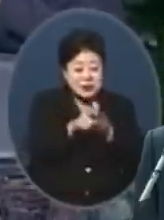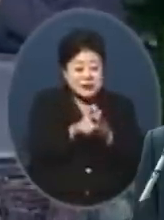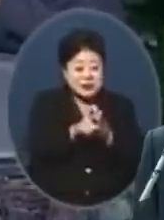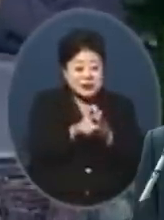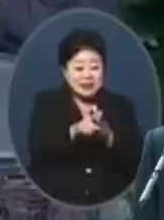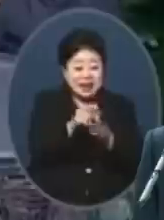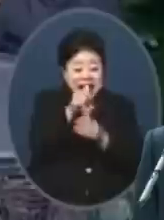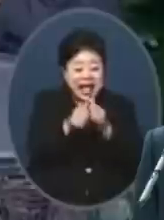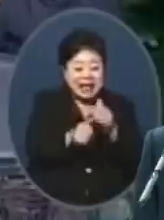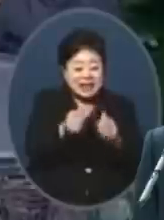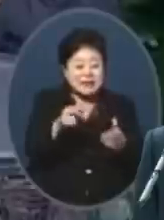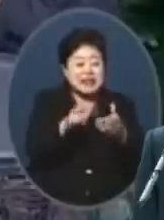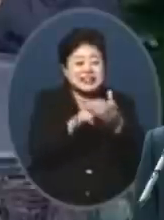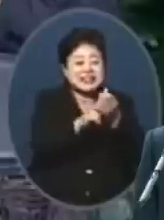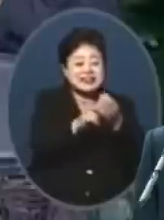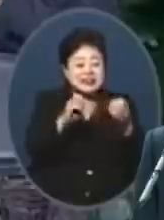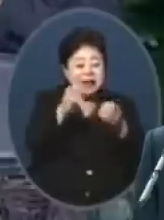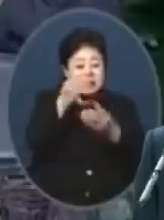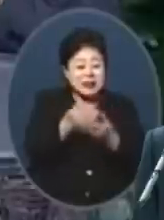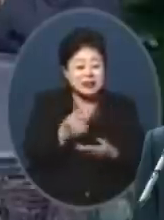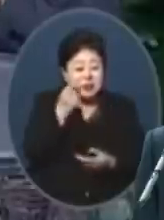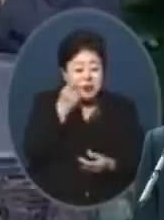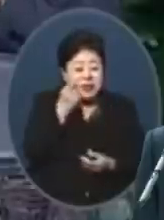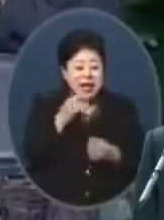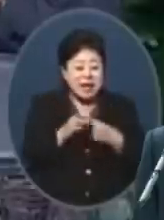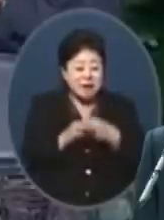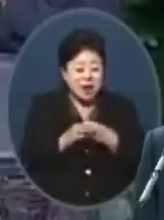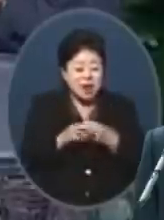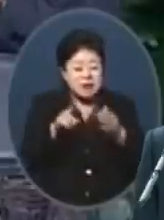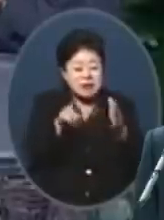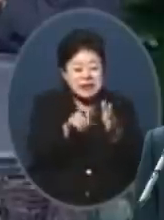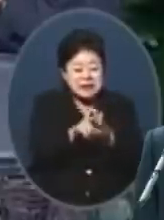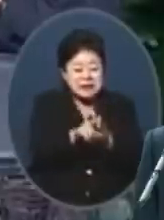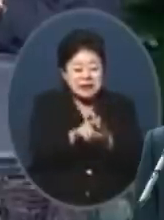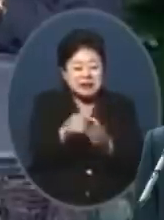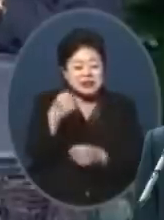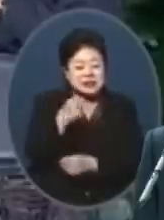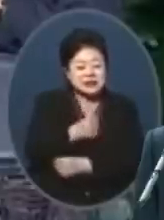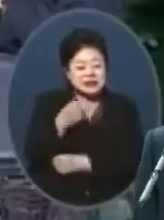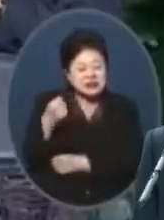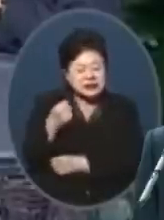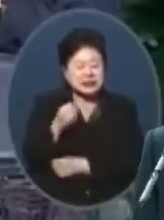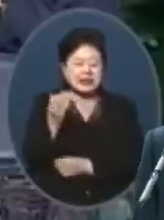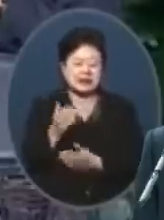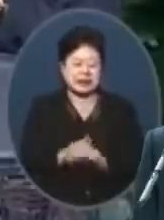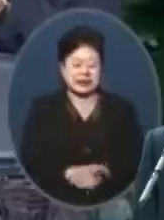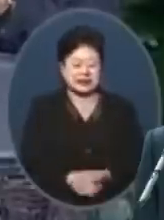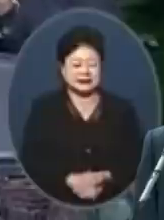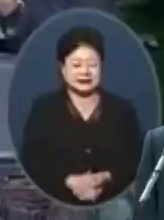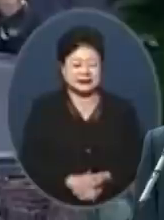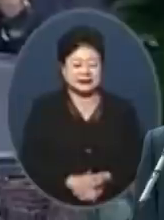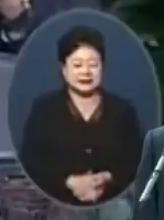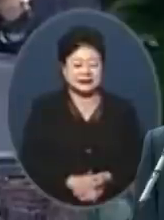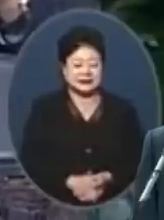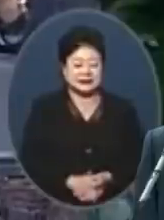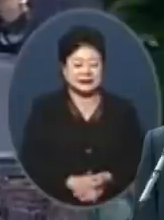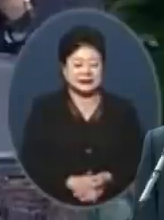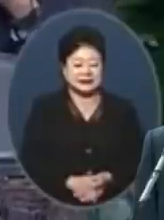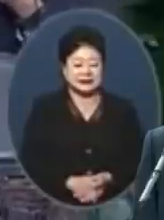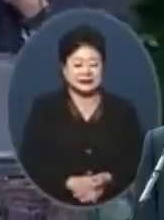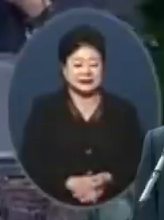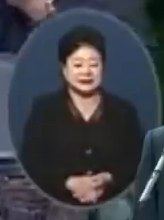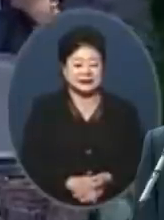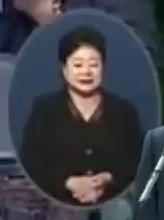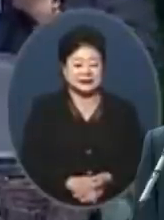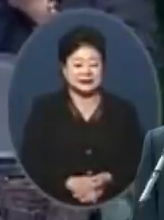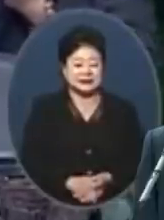믿으면서 하나님의 기적적인 응답을 받지 못하면 믿음이 흔들리지 않을 수 없습니다. So you as a Christian, if you